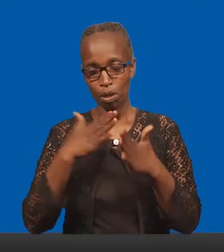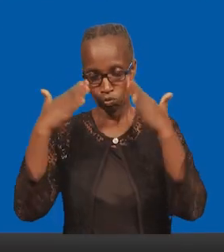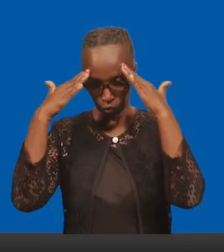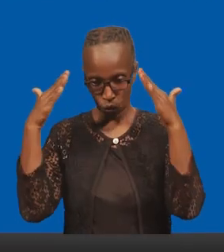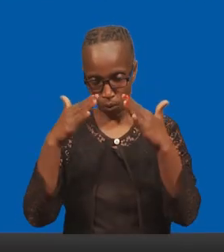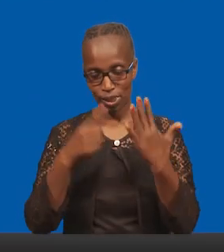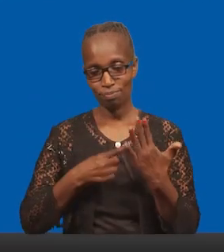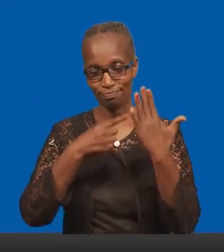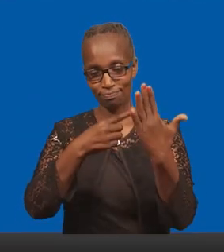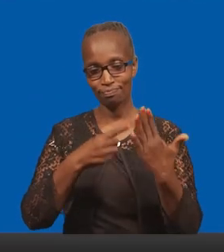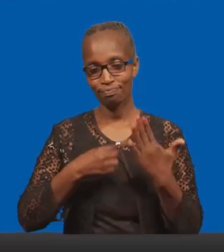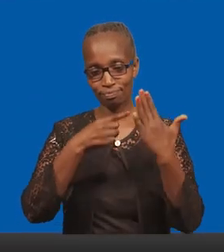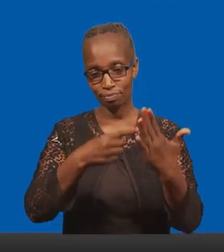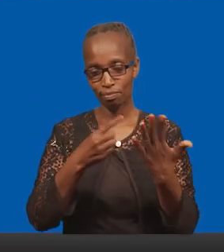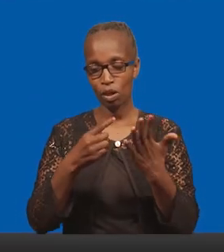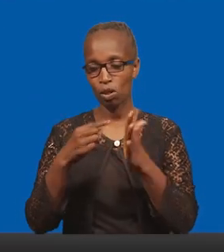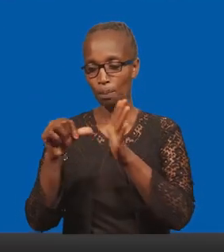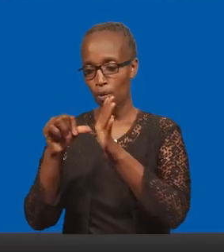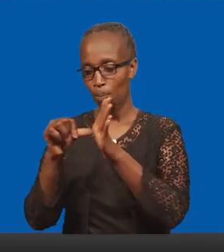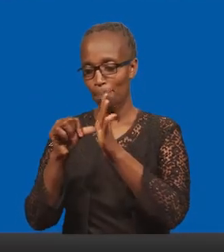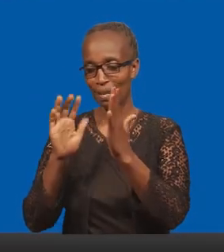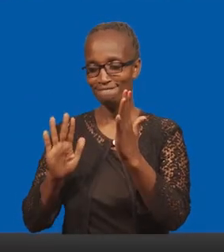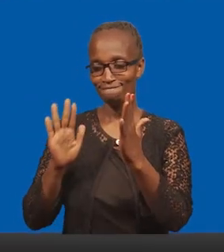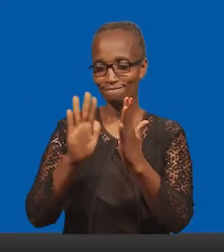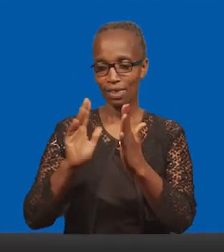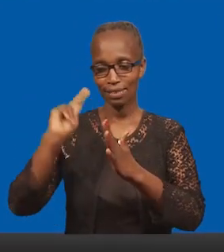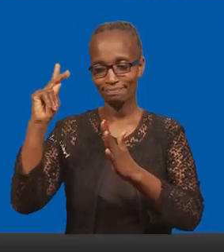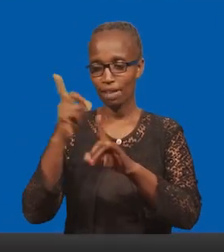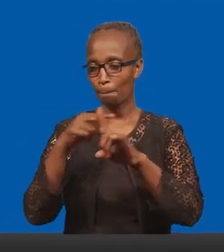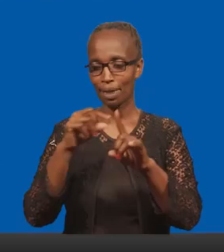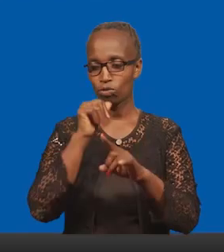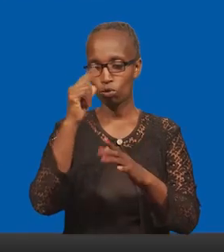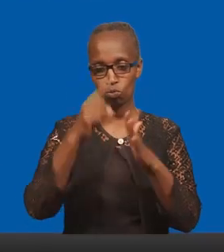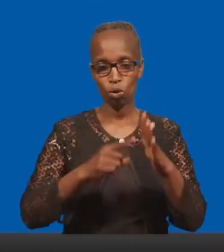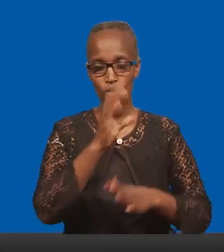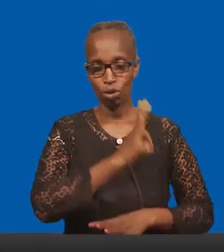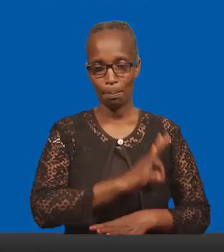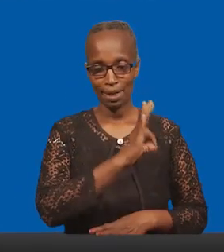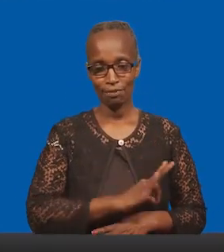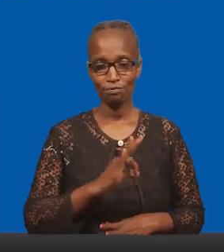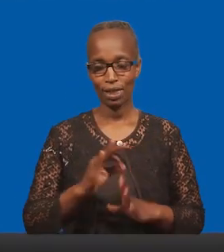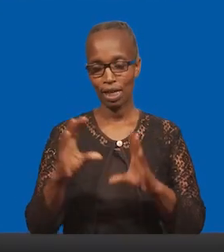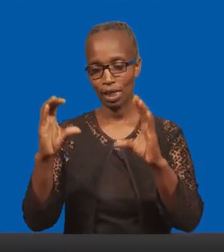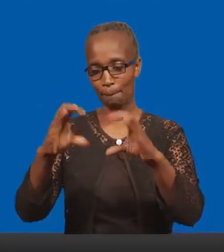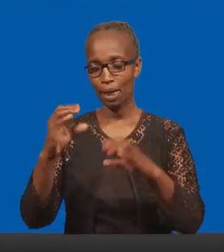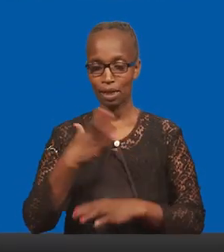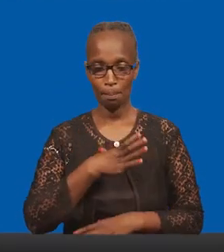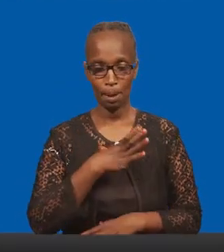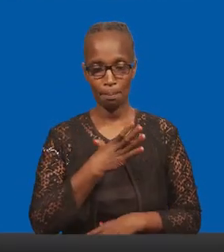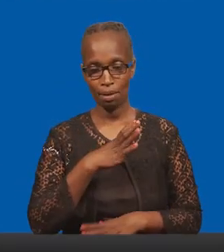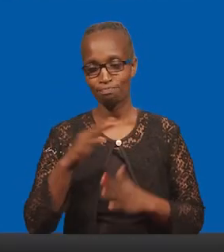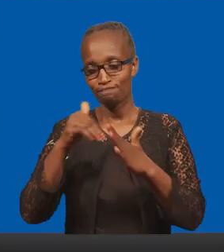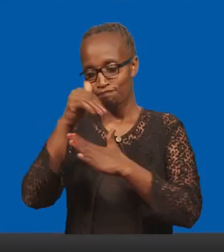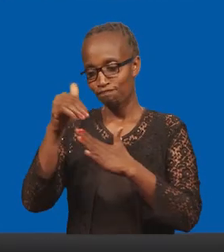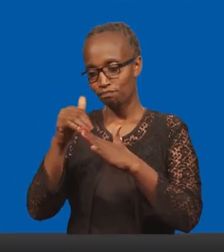changamoto zinazowakabili wa Kenya, bali si zitakazowafaidi wanasiasa ama vyama, matamshi yake yakiungwa mkono na naibu wake